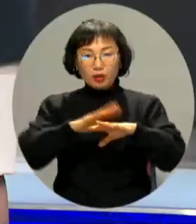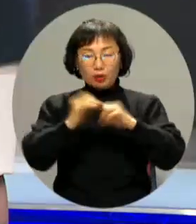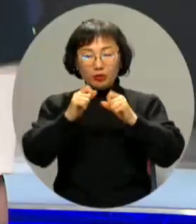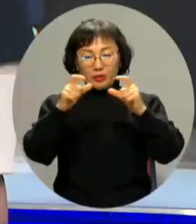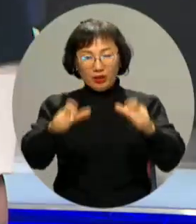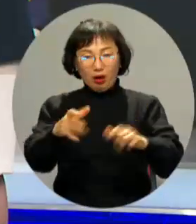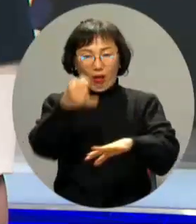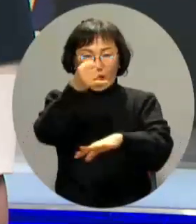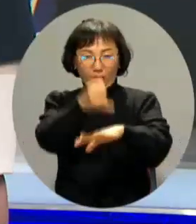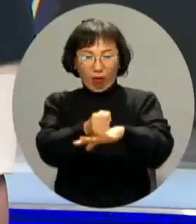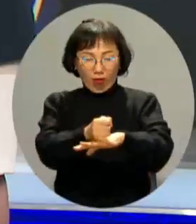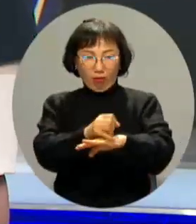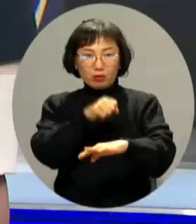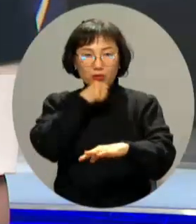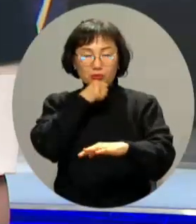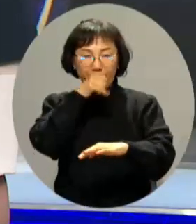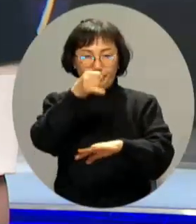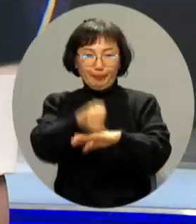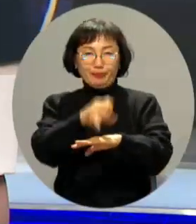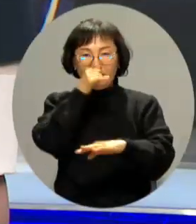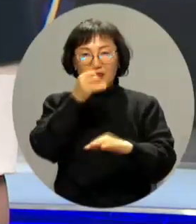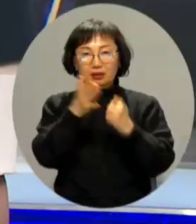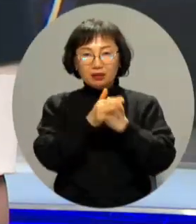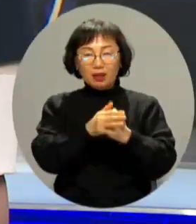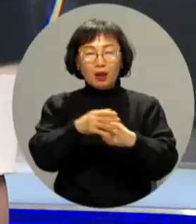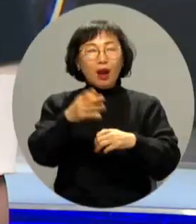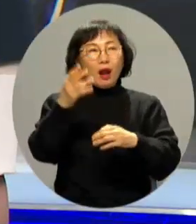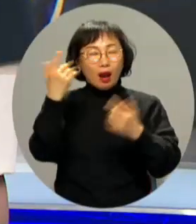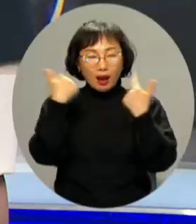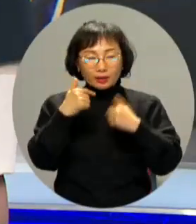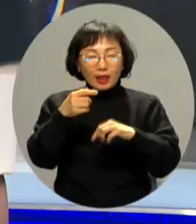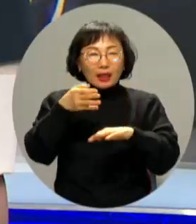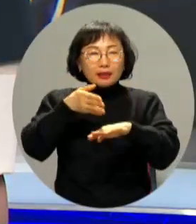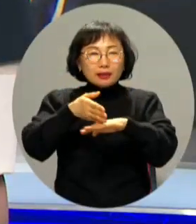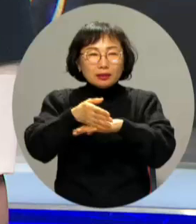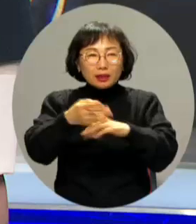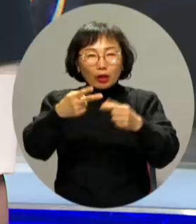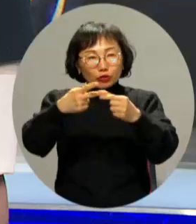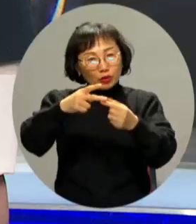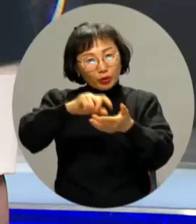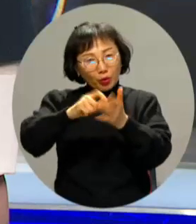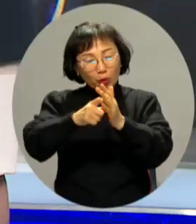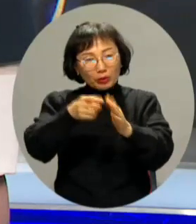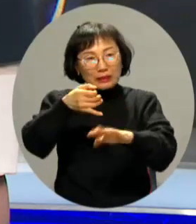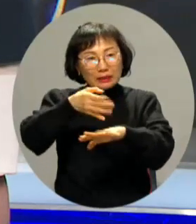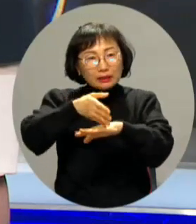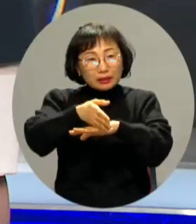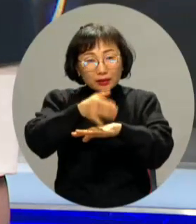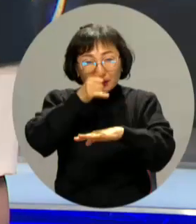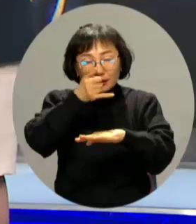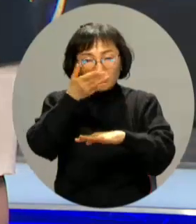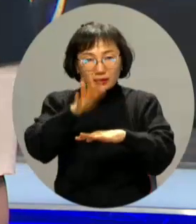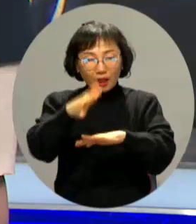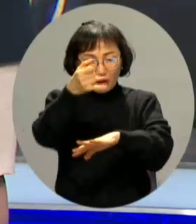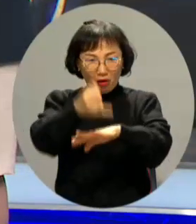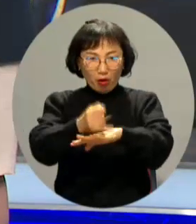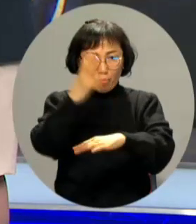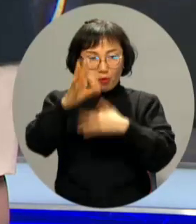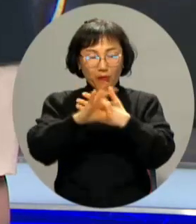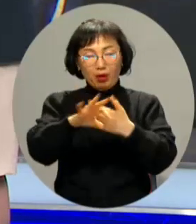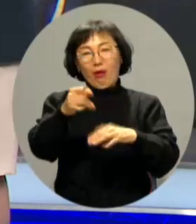최저치를 기록한 건데요 밑에서 두 번째를 맴돌며 겨우 최면치레를 해왔지만 결국 꼴찌로